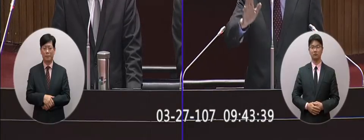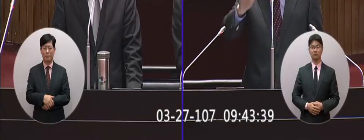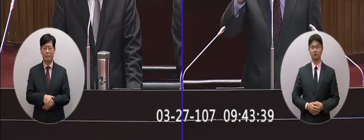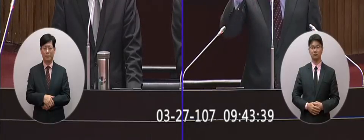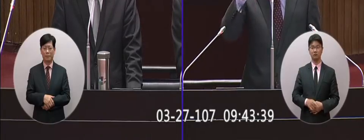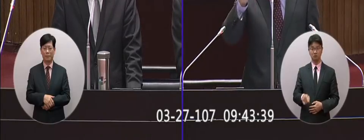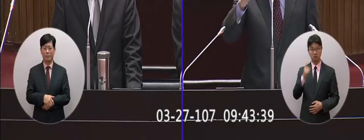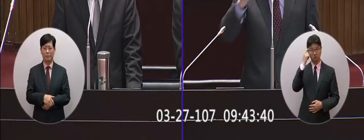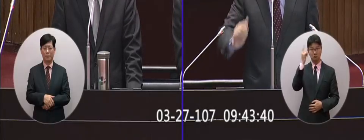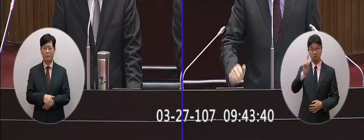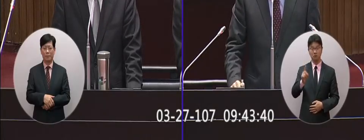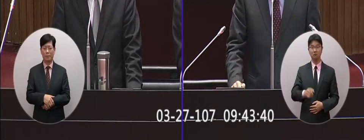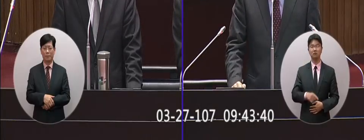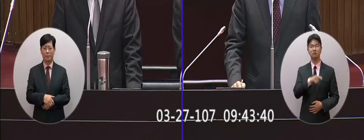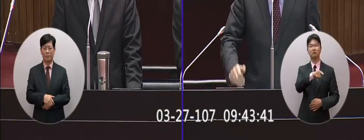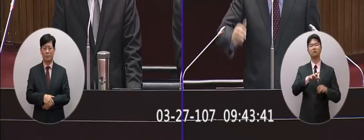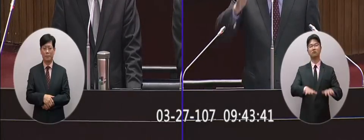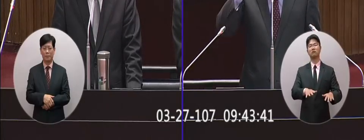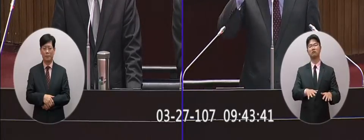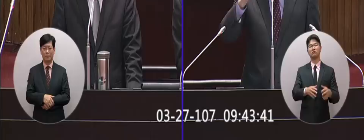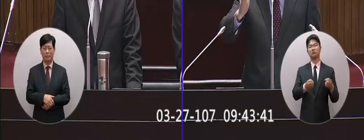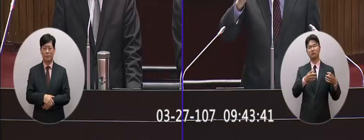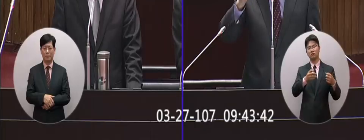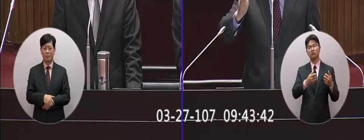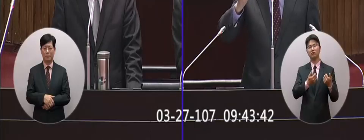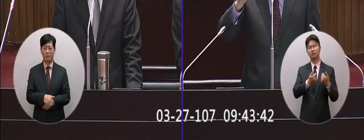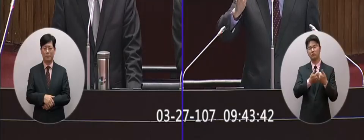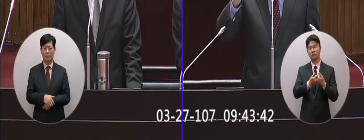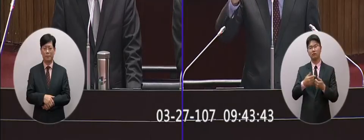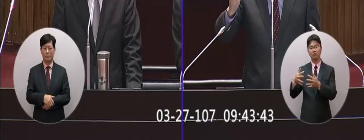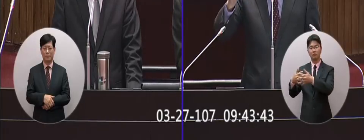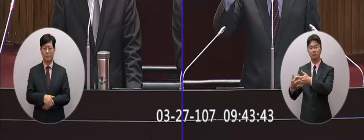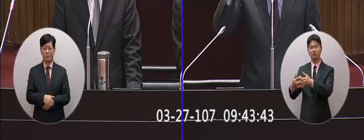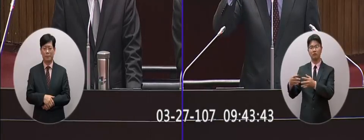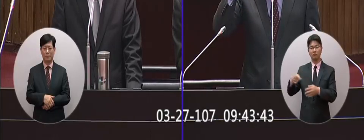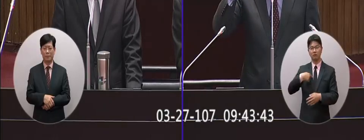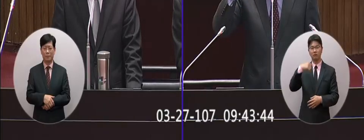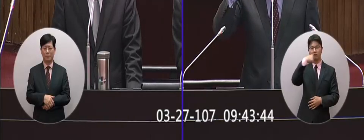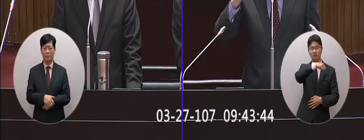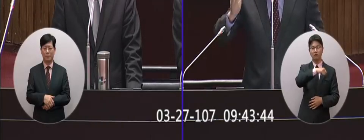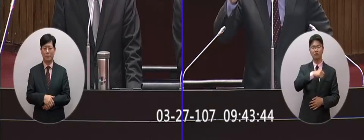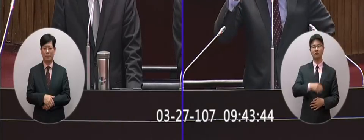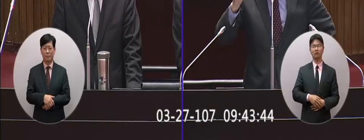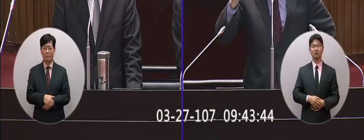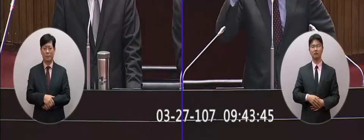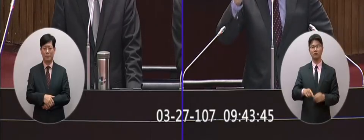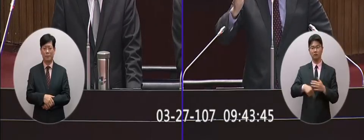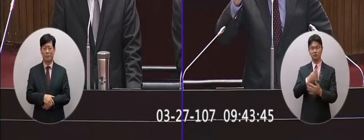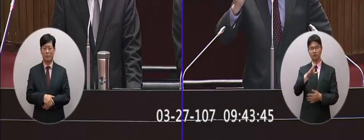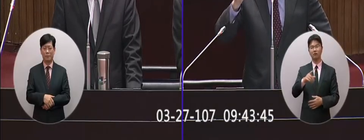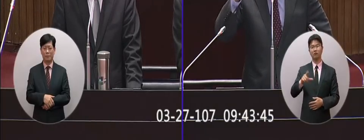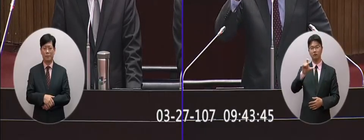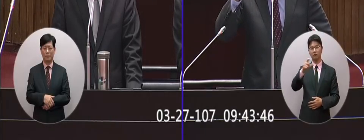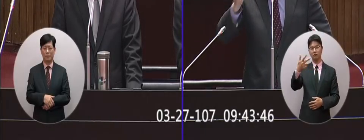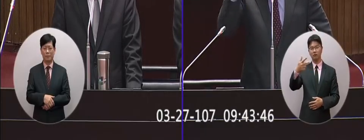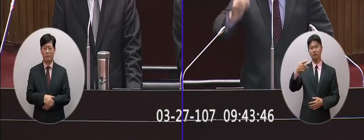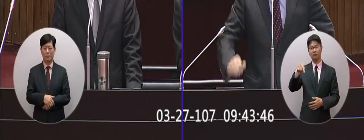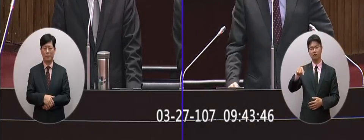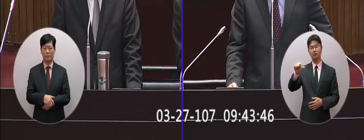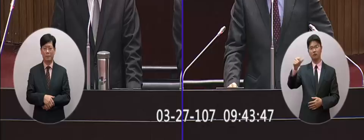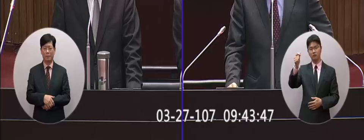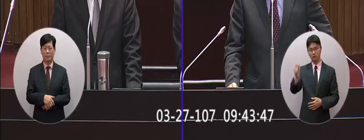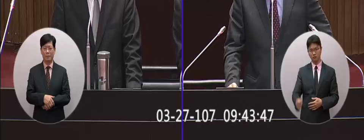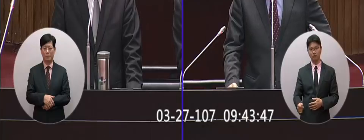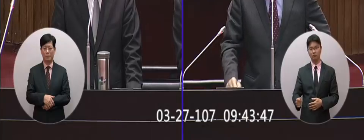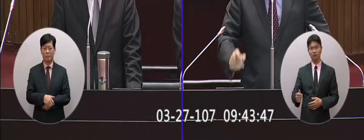所以您这个去谈判。美国贸易对咱干那67.5亿的顺